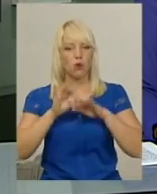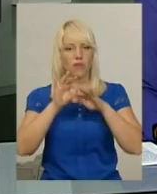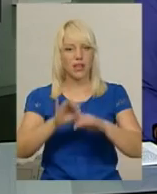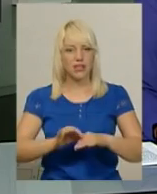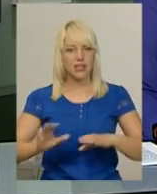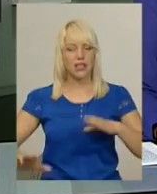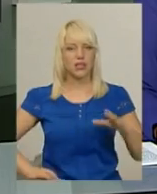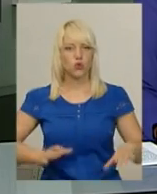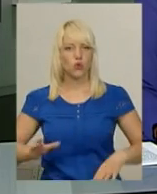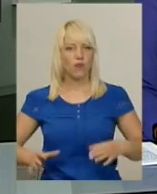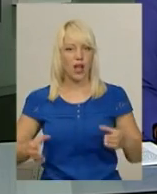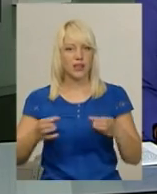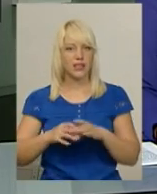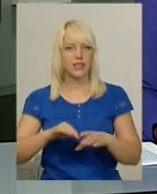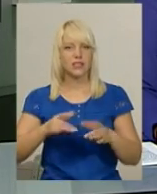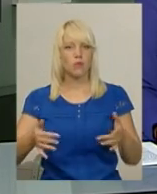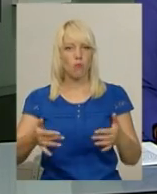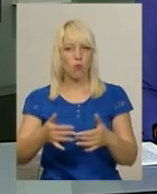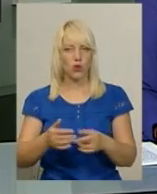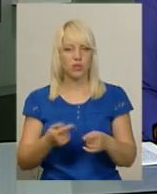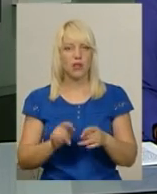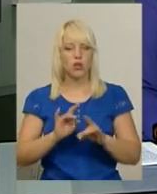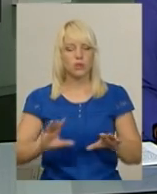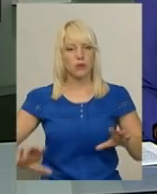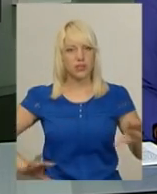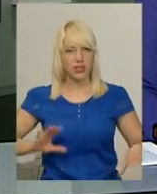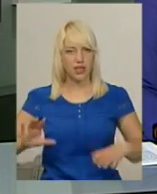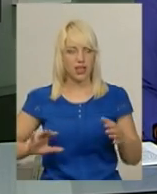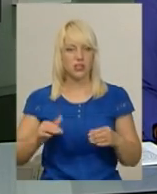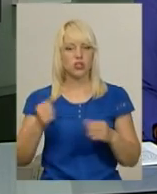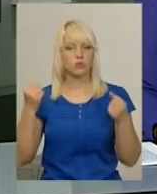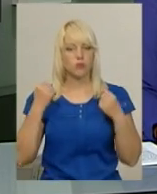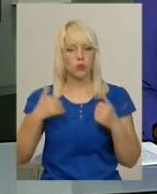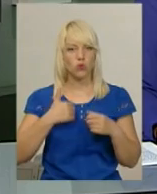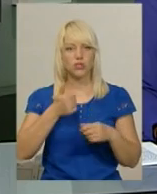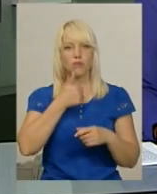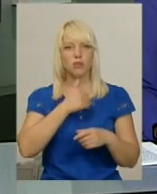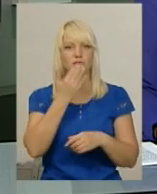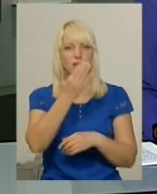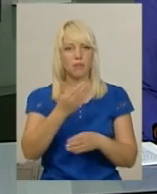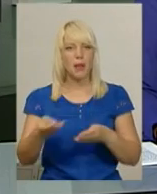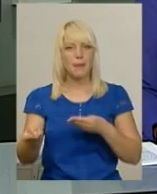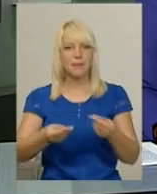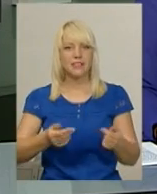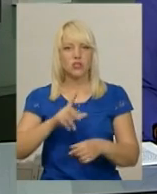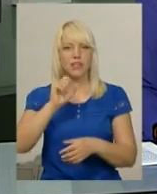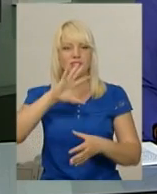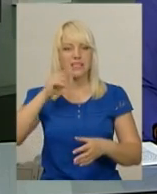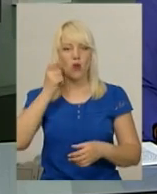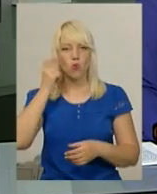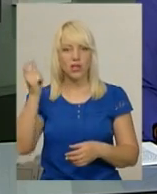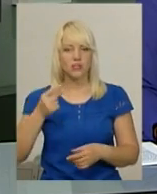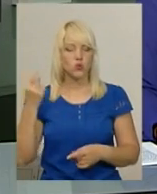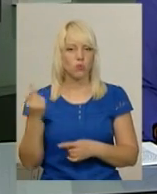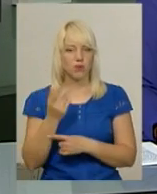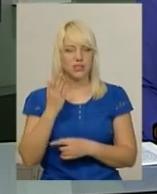розповіла тренер волейболістів Юзефа Слівінська. Каже, спортсмени хочуть випробувати тамтешній пісок. За всеукраїнську песі